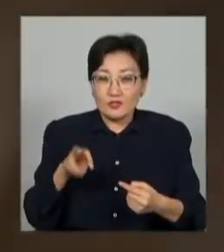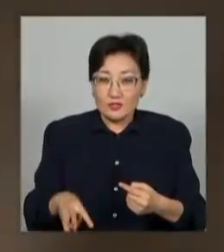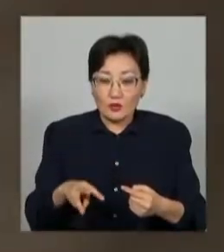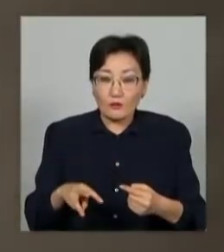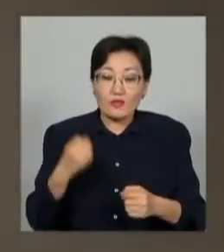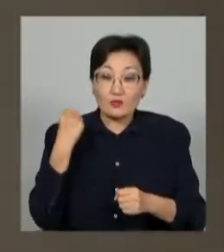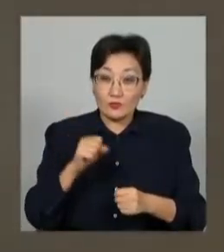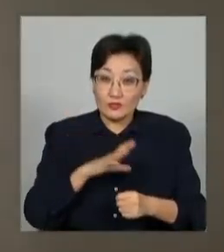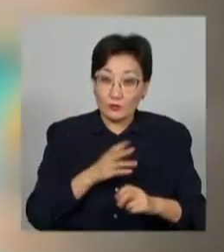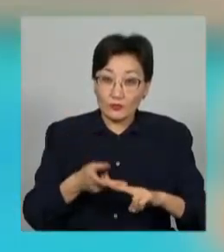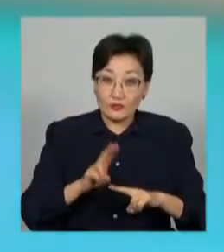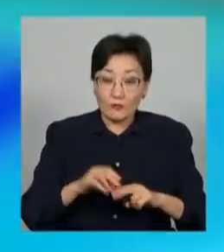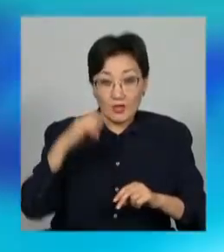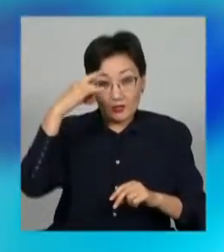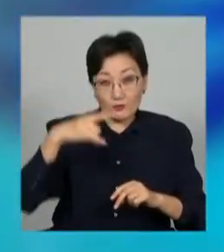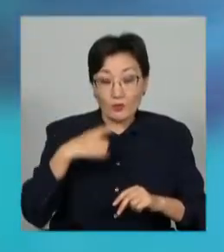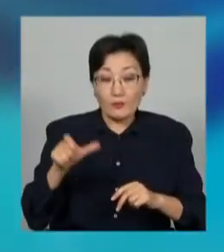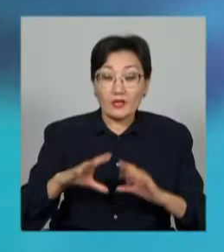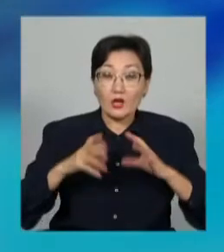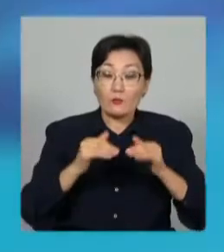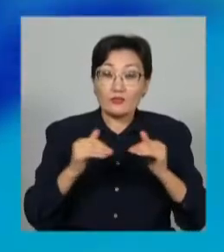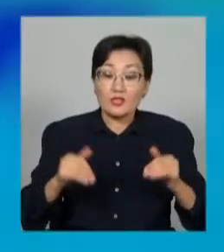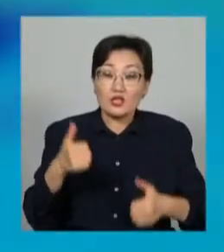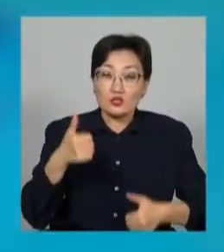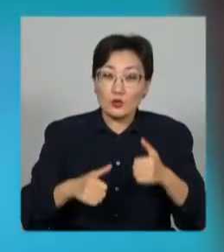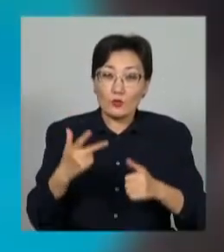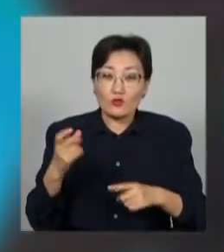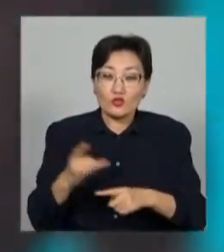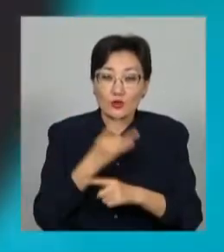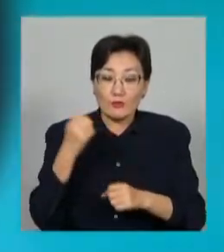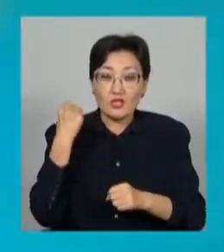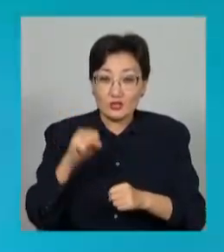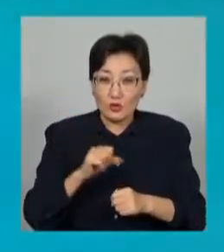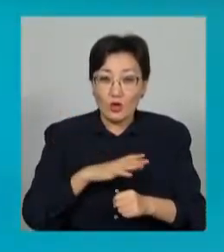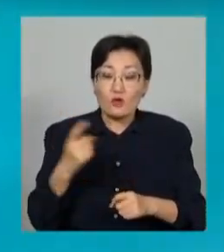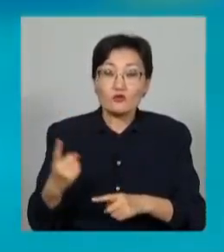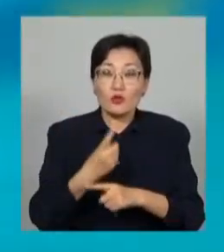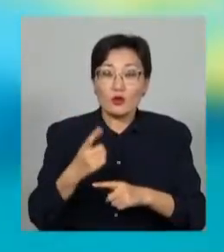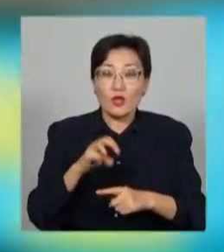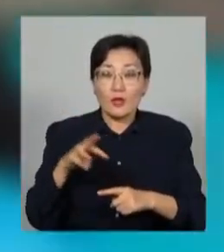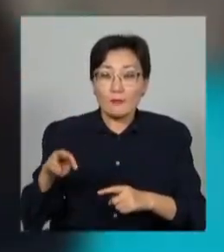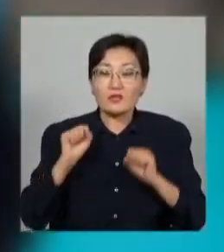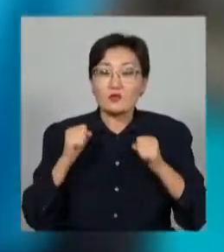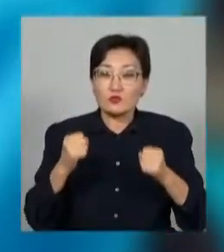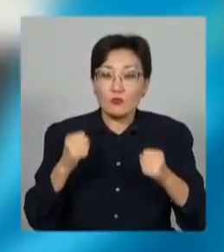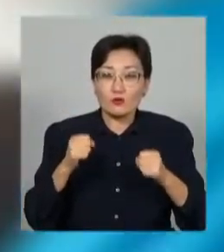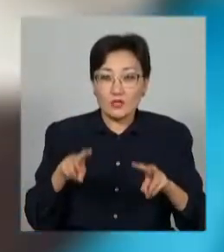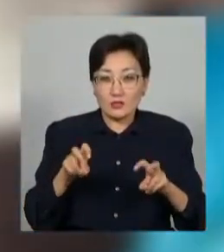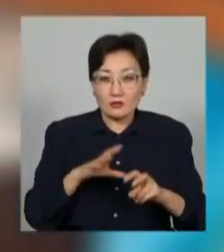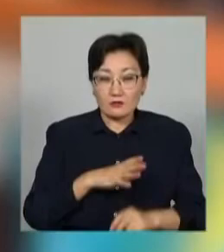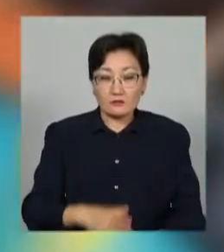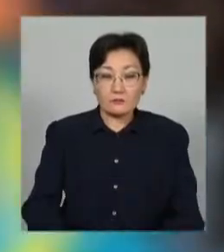топ жарған еді. Осылайша отандасымыз әлемдік деңгейдегі жарыста 3 мәрте жеңіске жеткен тұңғыш ММА спортшысы атанды.